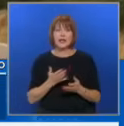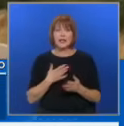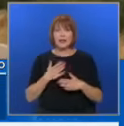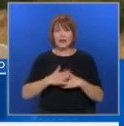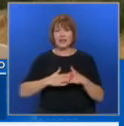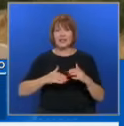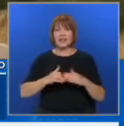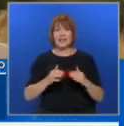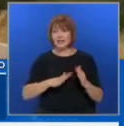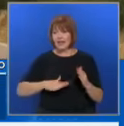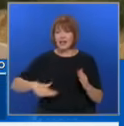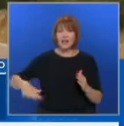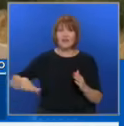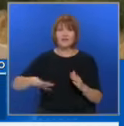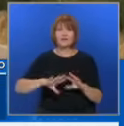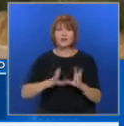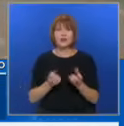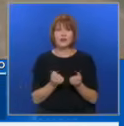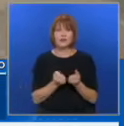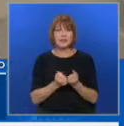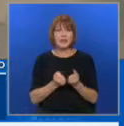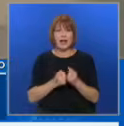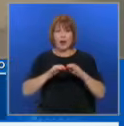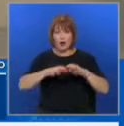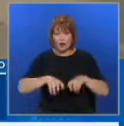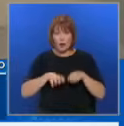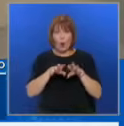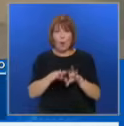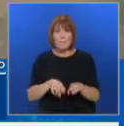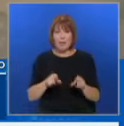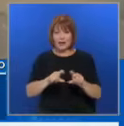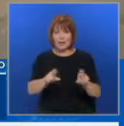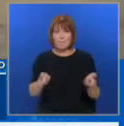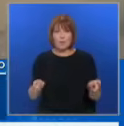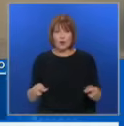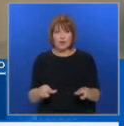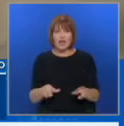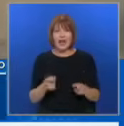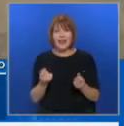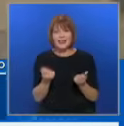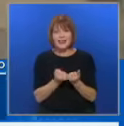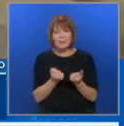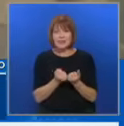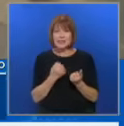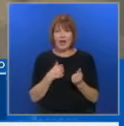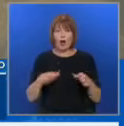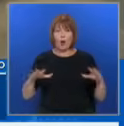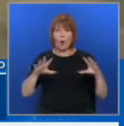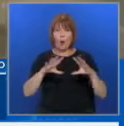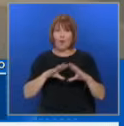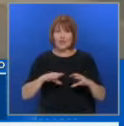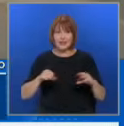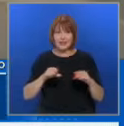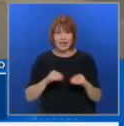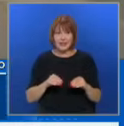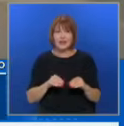изградени на всички възможни места просеки. На етапа пожарът е овладян, но има много тлеещи огнища. Преди малко